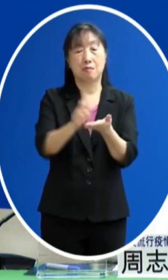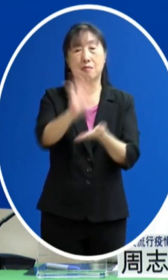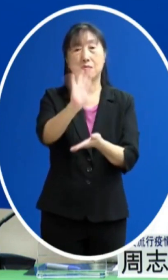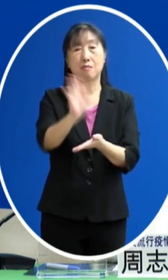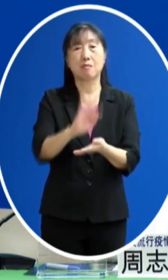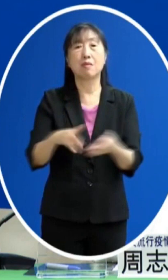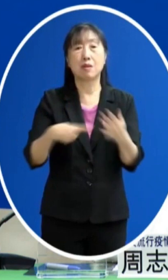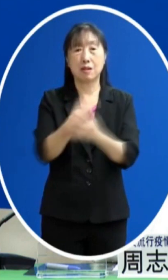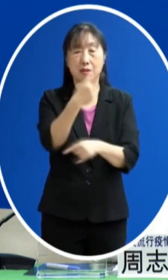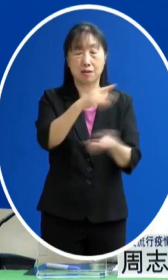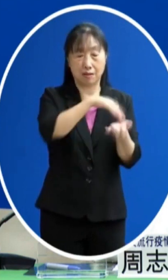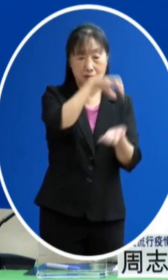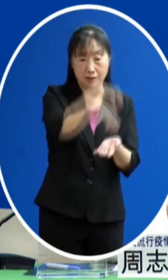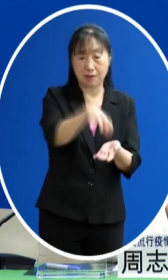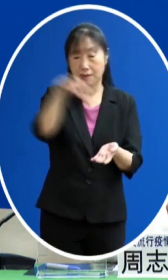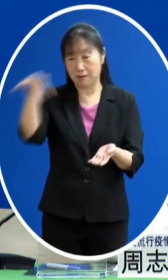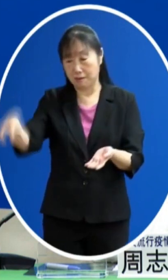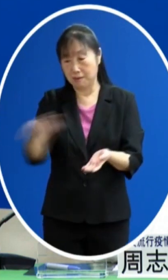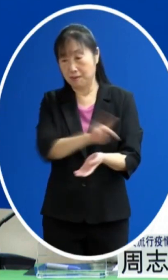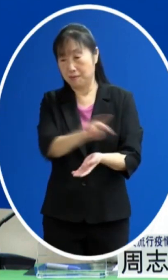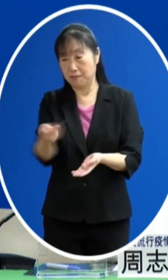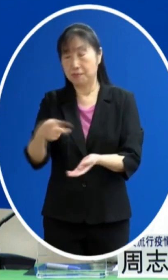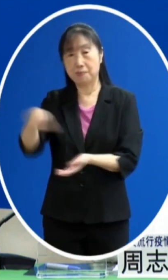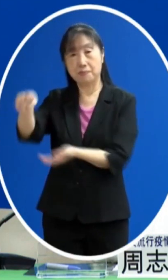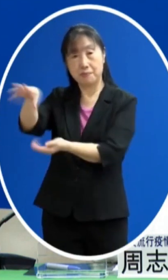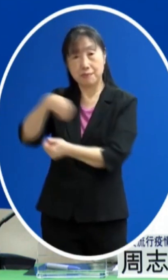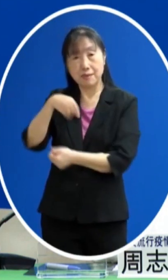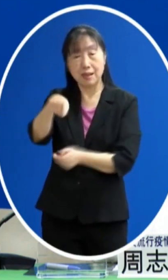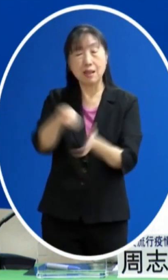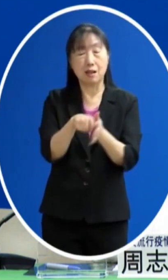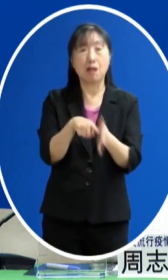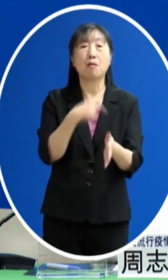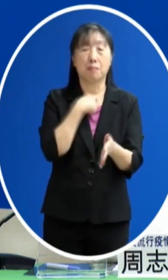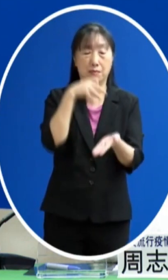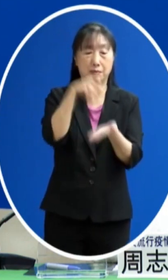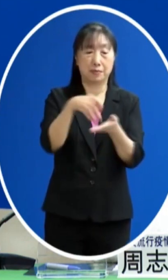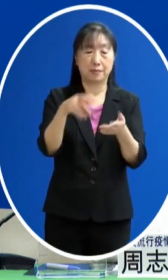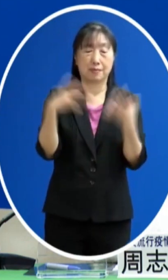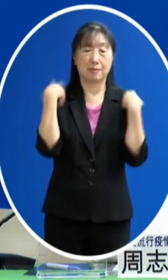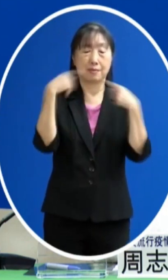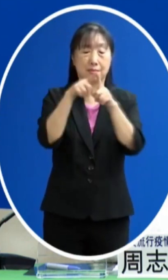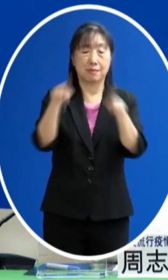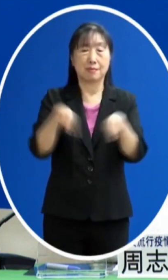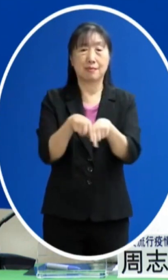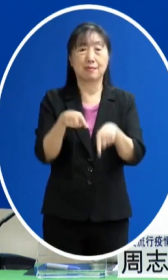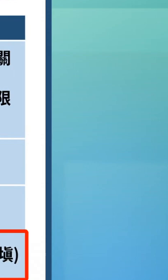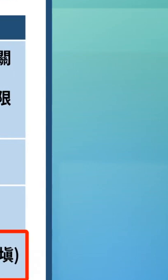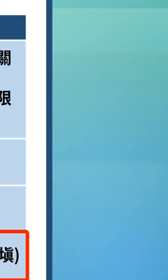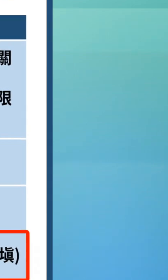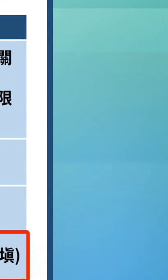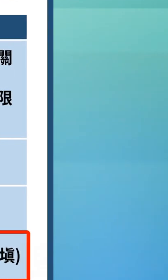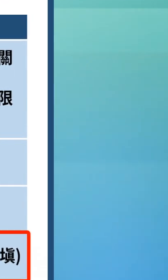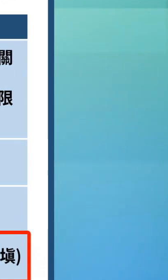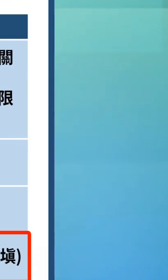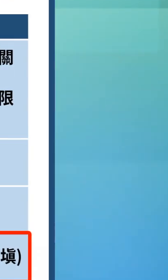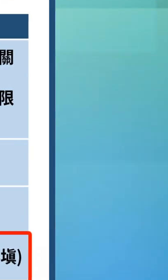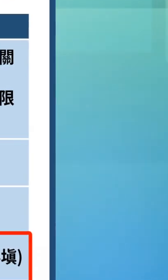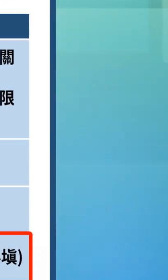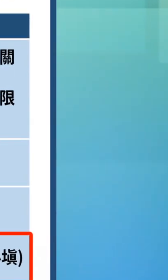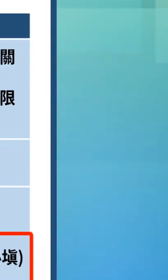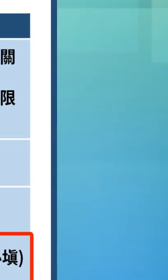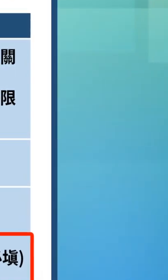要跨院所跨药局去领用的时候才需要填写这一个切结书来作为领用的证明。